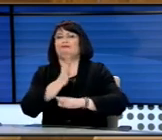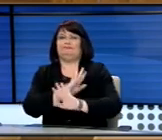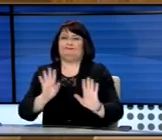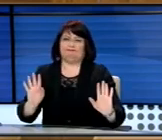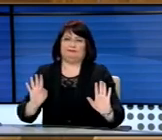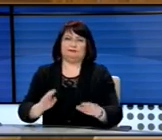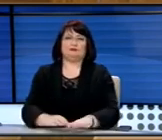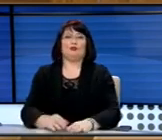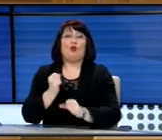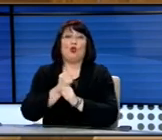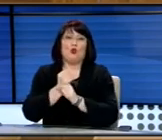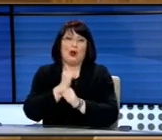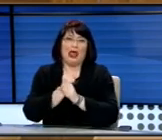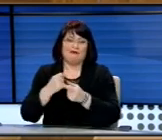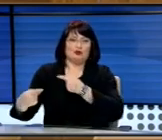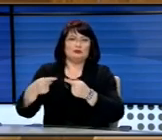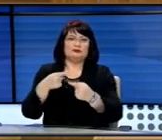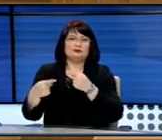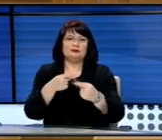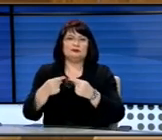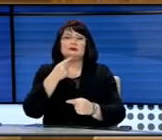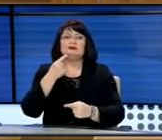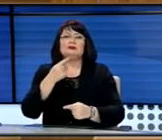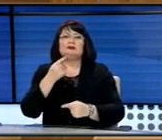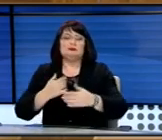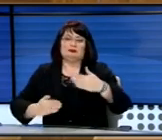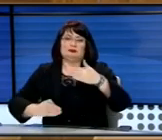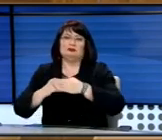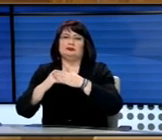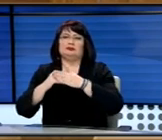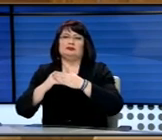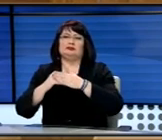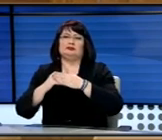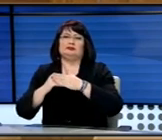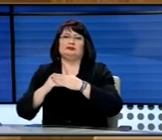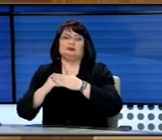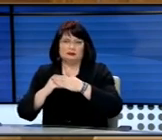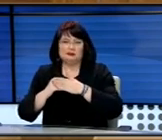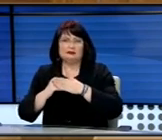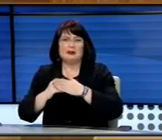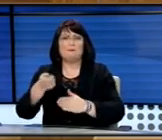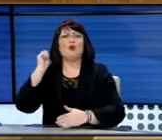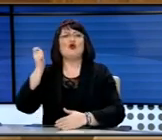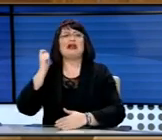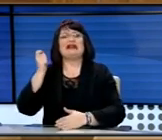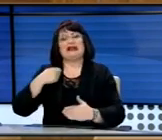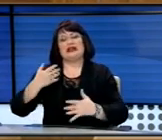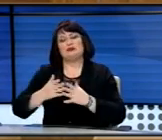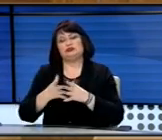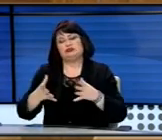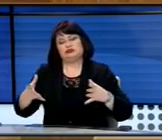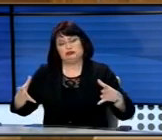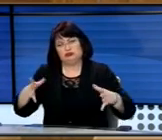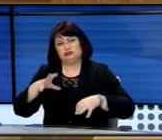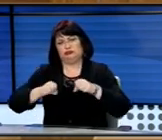την αντιπαράθεσή τους για τη λεγόμενη περιοριστική και λεγόμενη επεκτατική πολιτική. Αυτό που